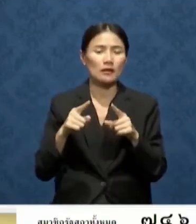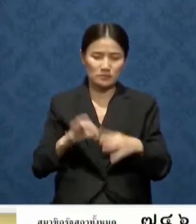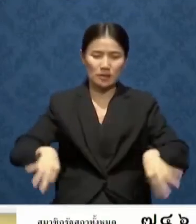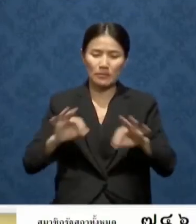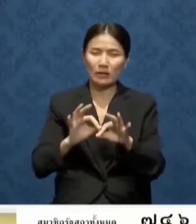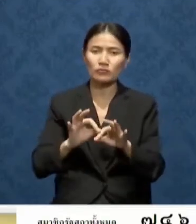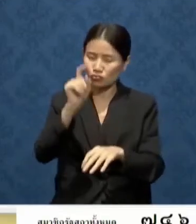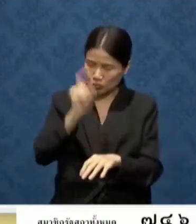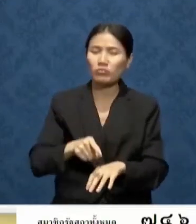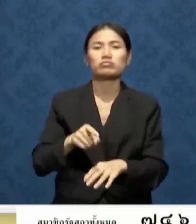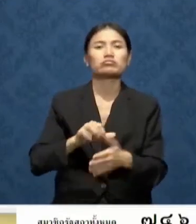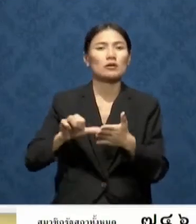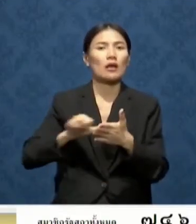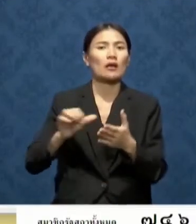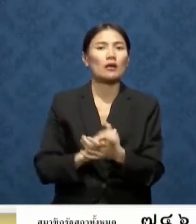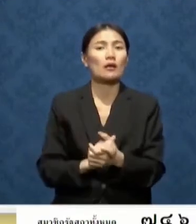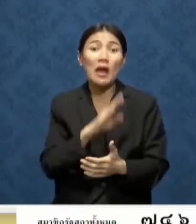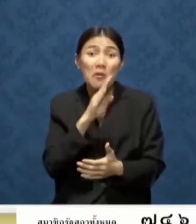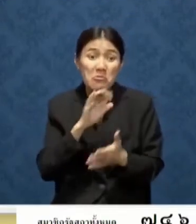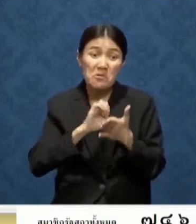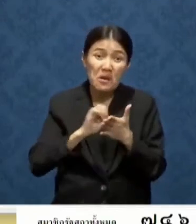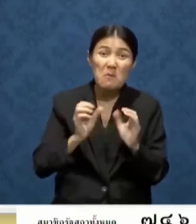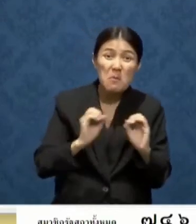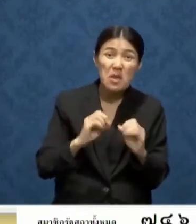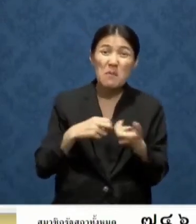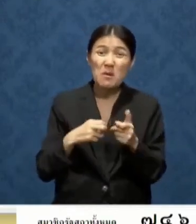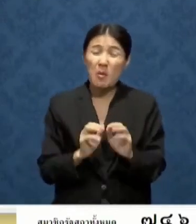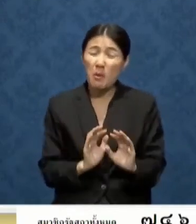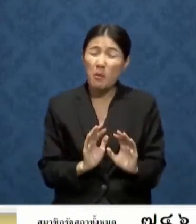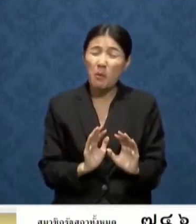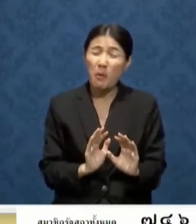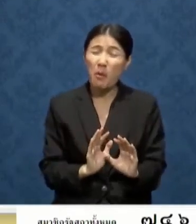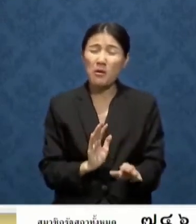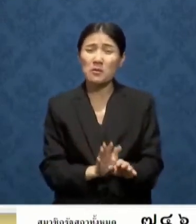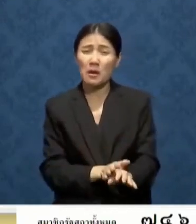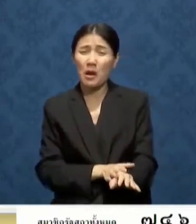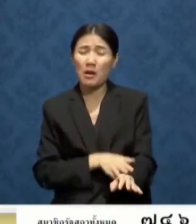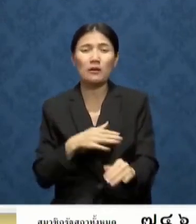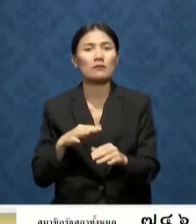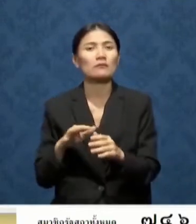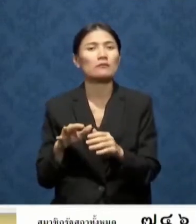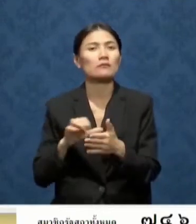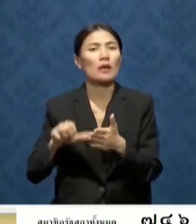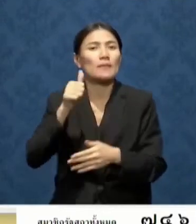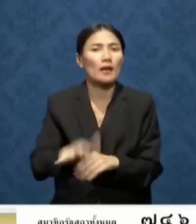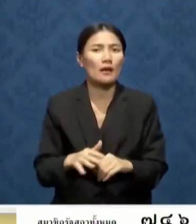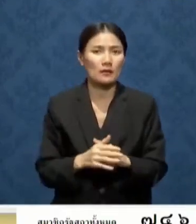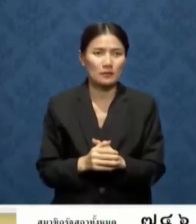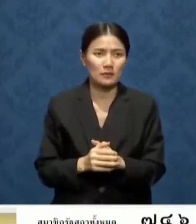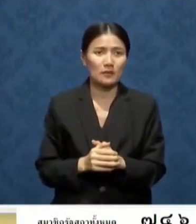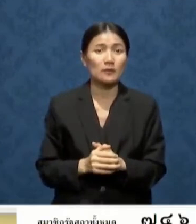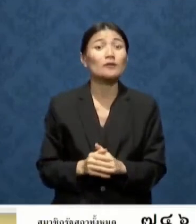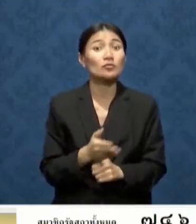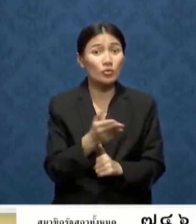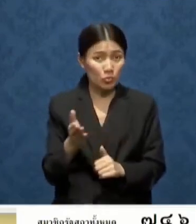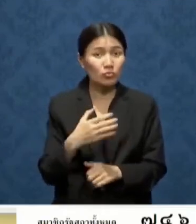หากไม่รีบทำนะครบ ปัหาจะหมากหมมจะแก้ย่าคืนเร ชนอาถงท่านแก้ไม่ได้ท่านเจตนาดีอยากให้คา